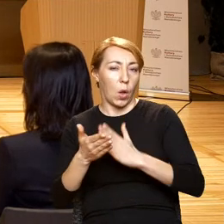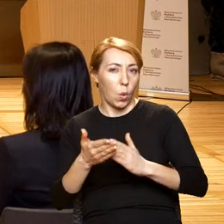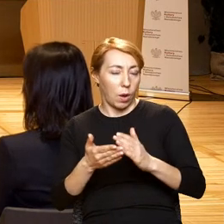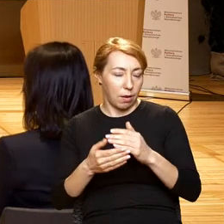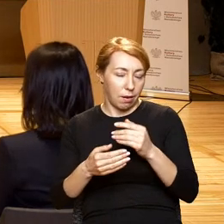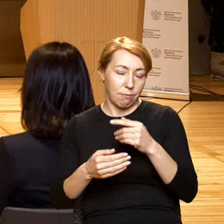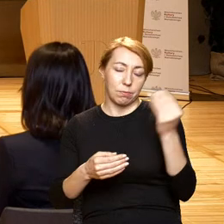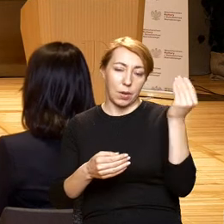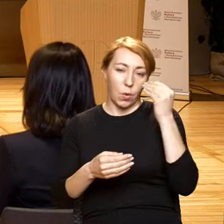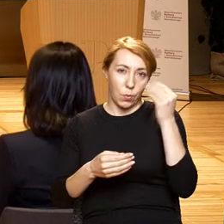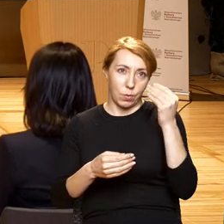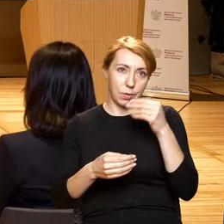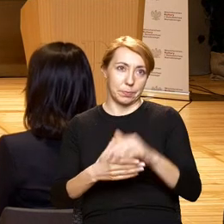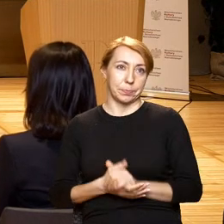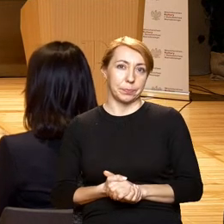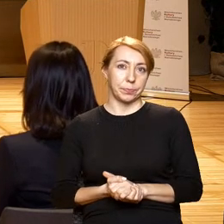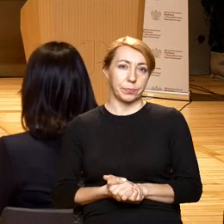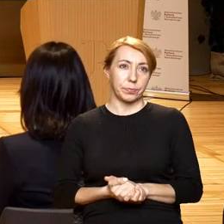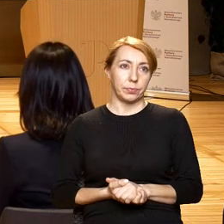Witamy.